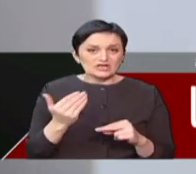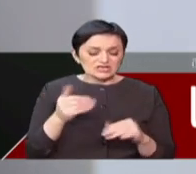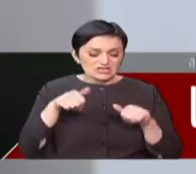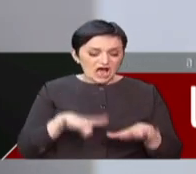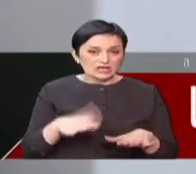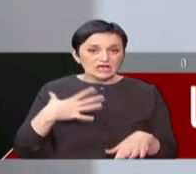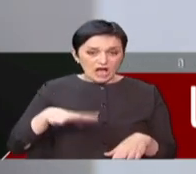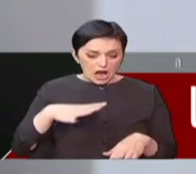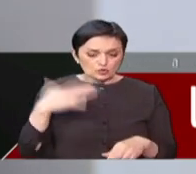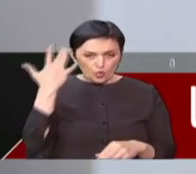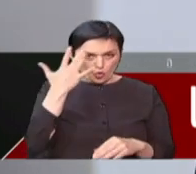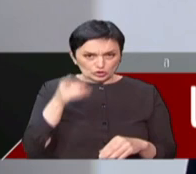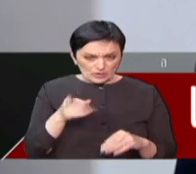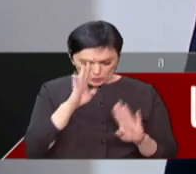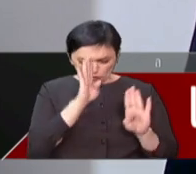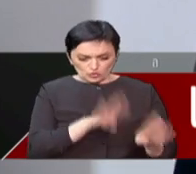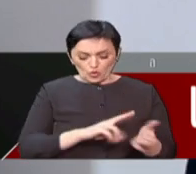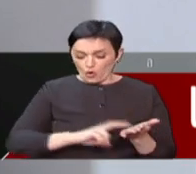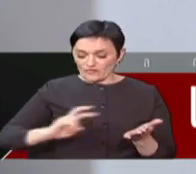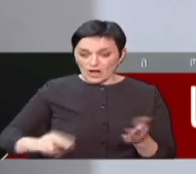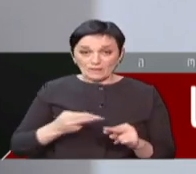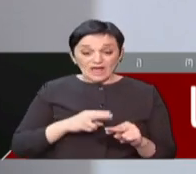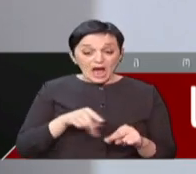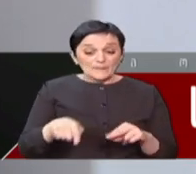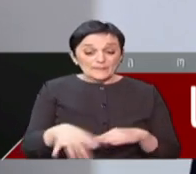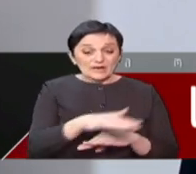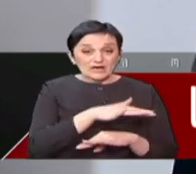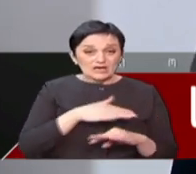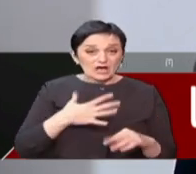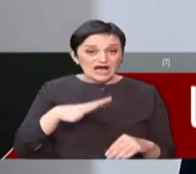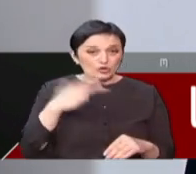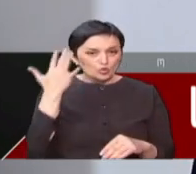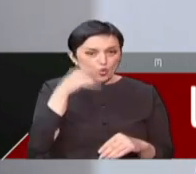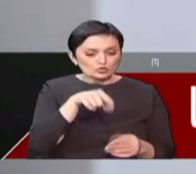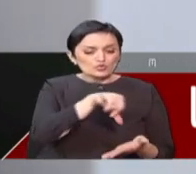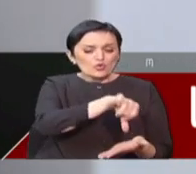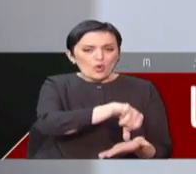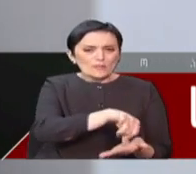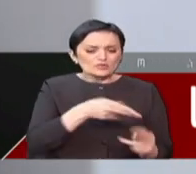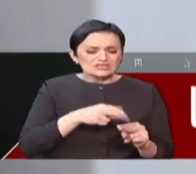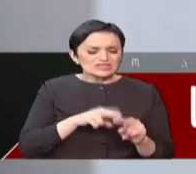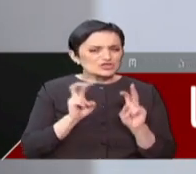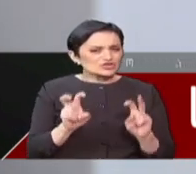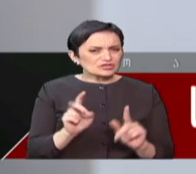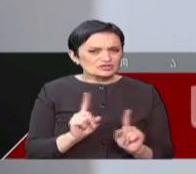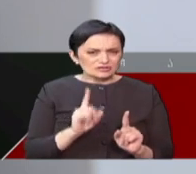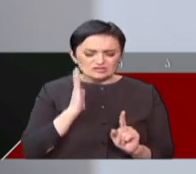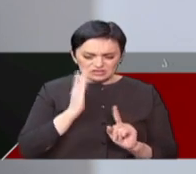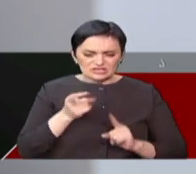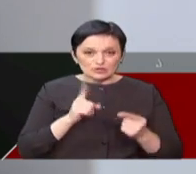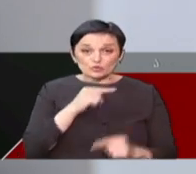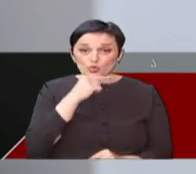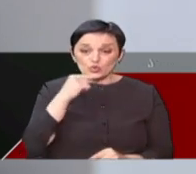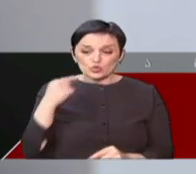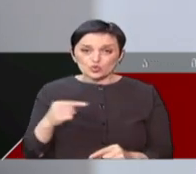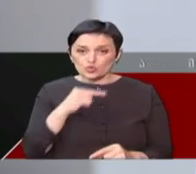გადაწყვეტილება, ტოვებენ ქართულ ოცნებას, ვინაიდან ამ გარემოებაში ქართულ ოცნებაში ყოფნა ეს იმას ნიშნავს, რომ სიამდეში იყო